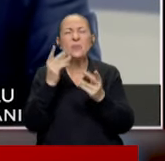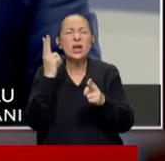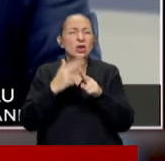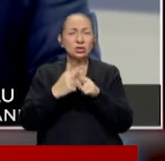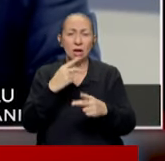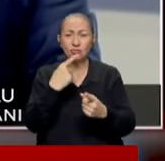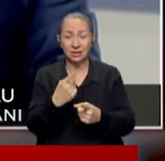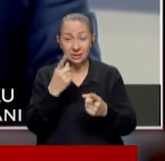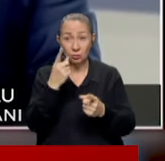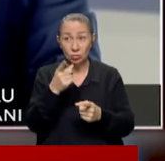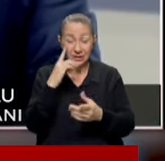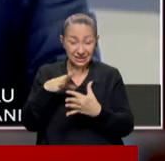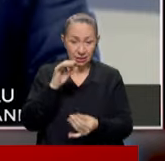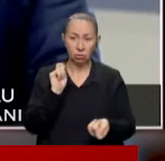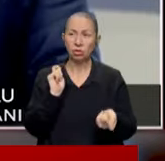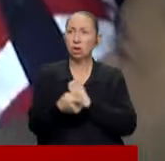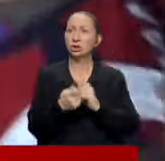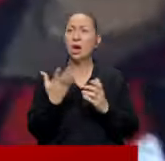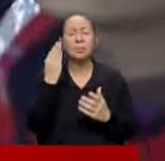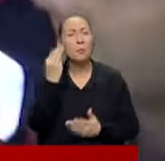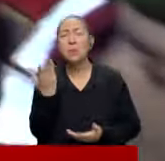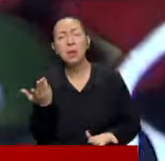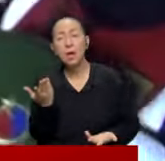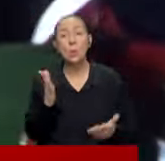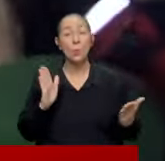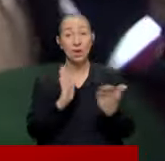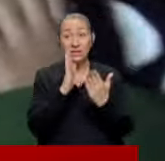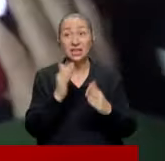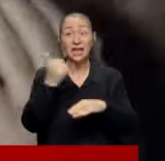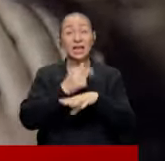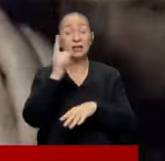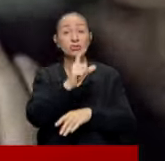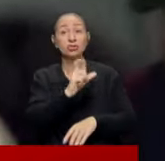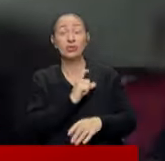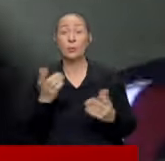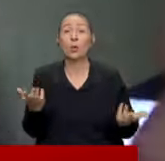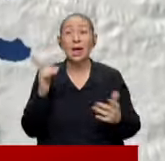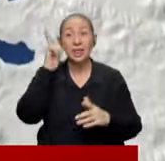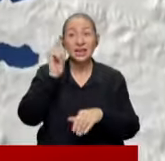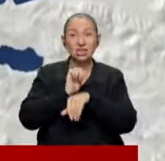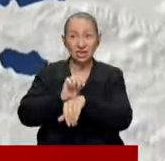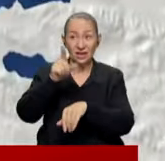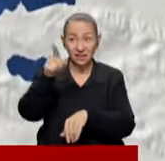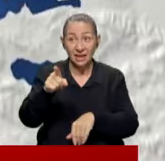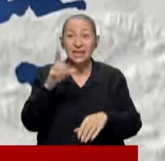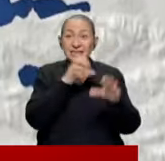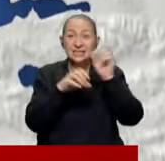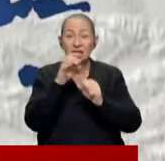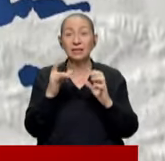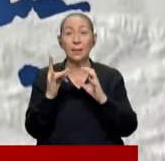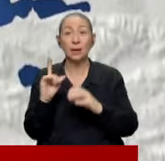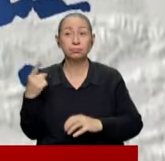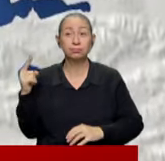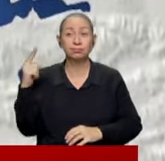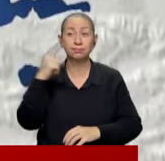verilmesi için teşvik ettiğiniz birine bu tavır değişikliğinin anlamı ne? Muhalefetin sorularına iktidar cephesinden yanıt yok. Edirne cezaevinden gizlice